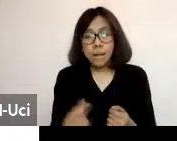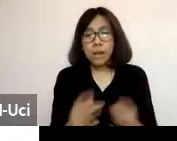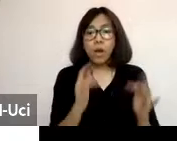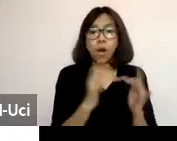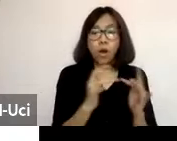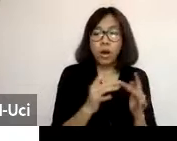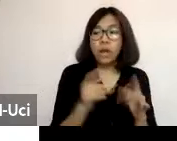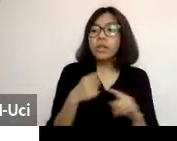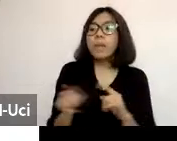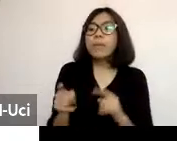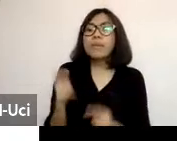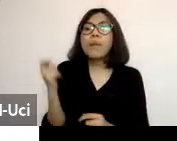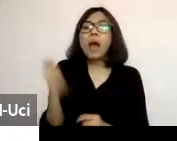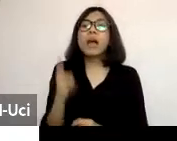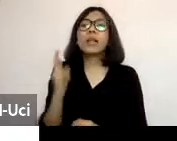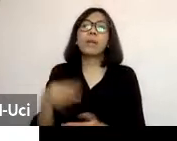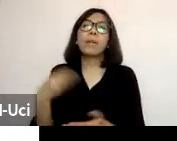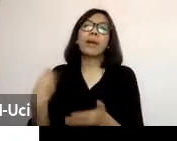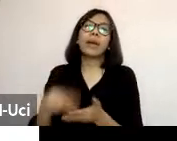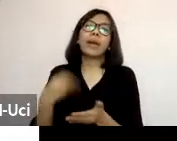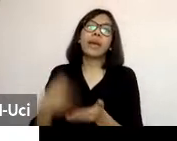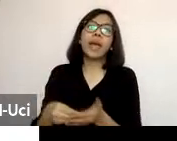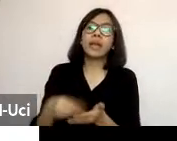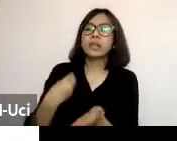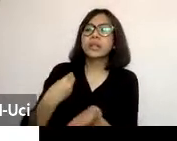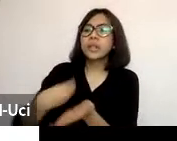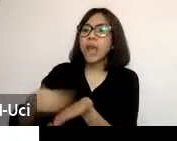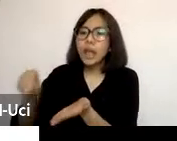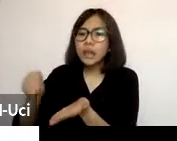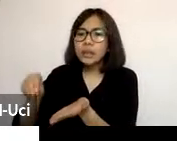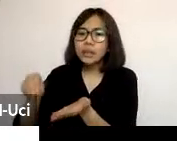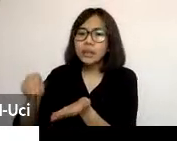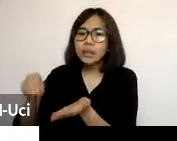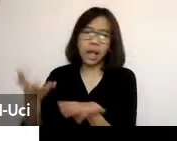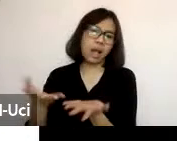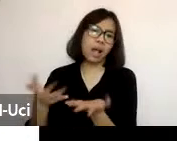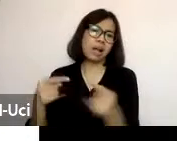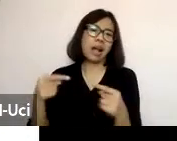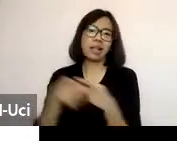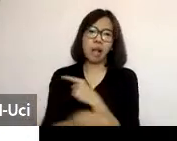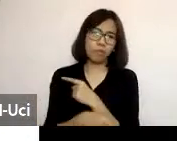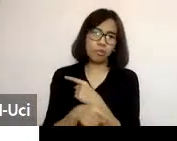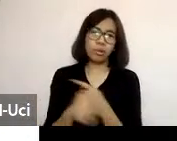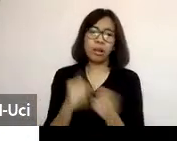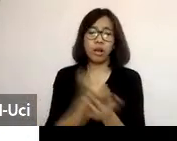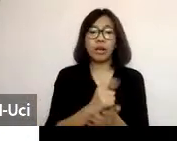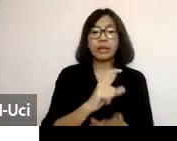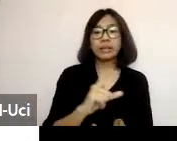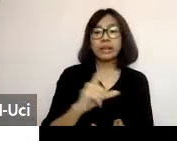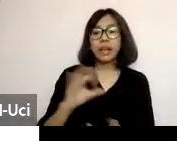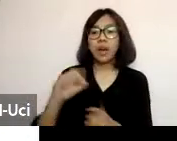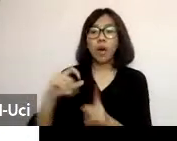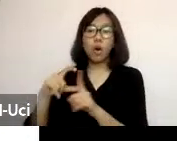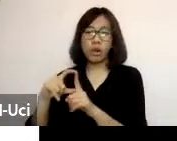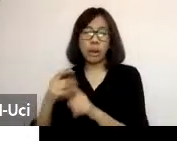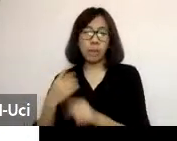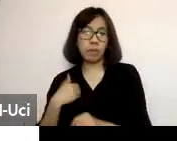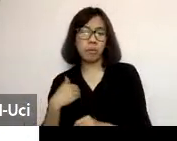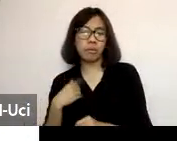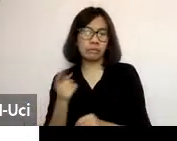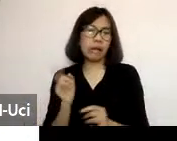secara cash ya laki-laki tidak nyambung itu pun juga harus dipulangkan kembali